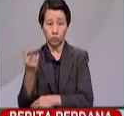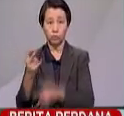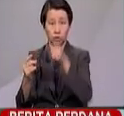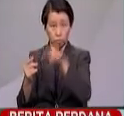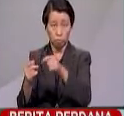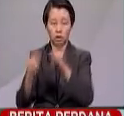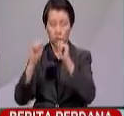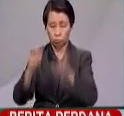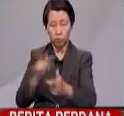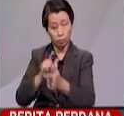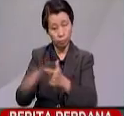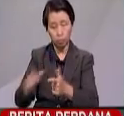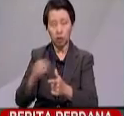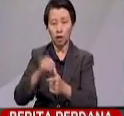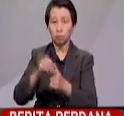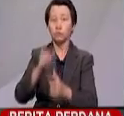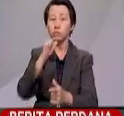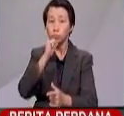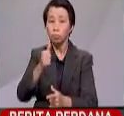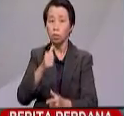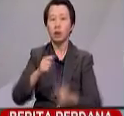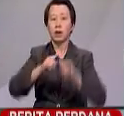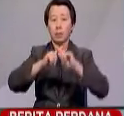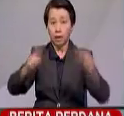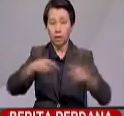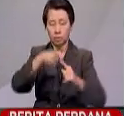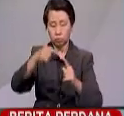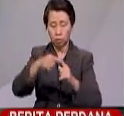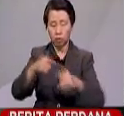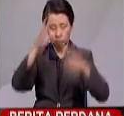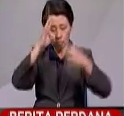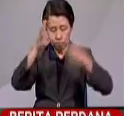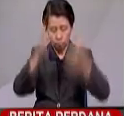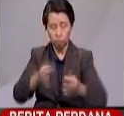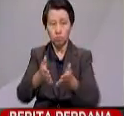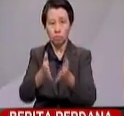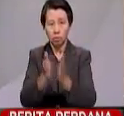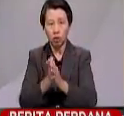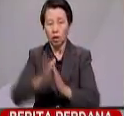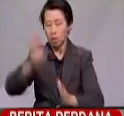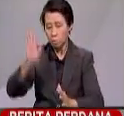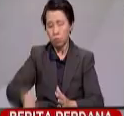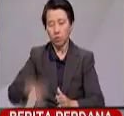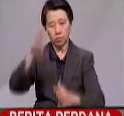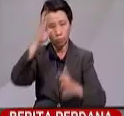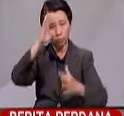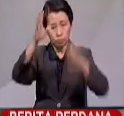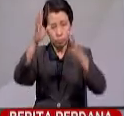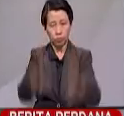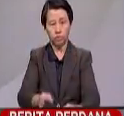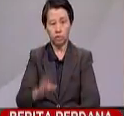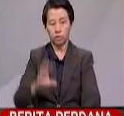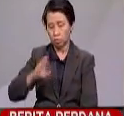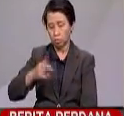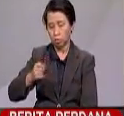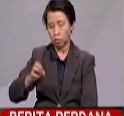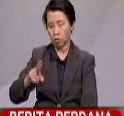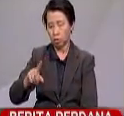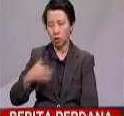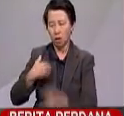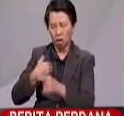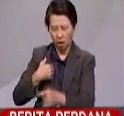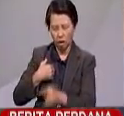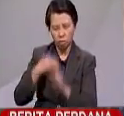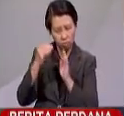tertuduh boleh dibenarkan atau tidak. Bagaimanapun, tarikh keputusan permohonan itu belum diputuskan. Chandru didakwa memiliki